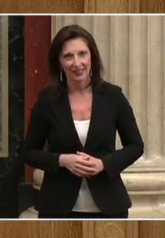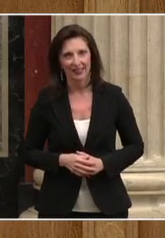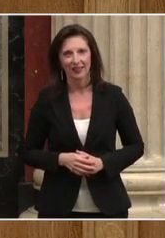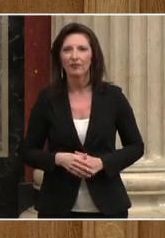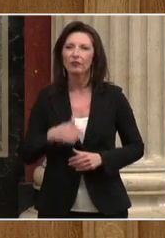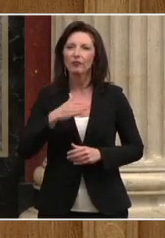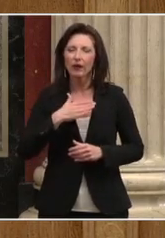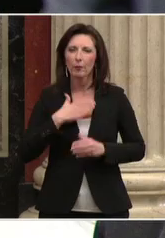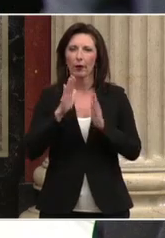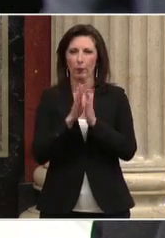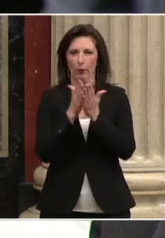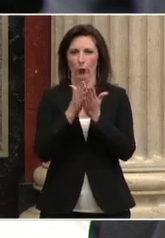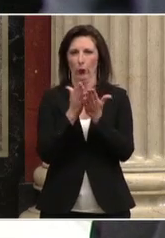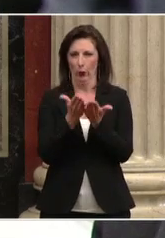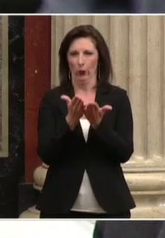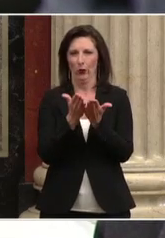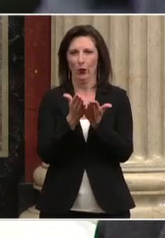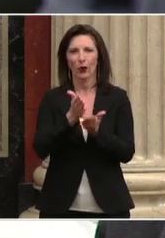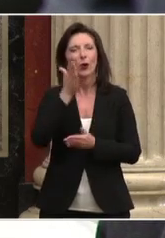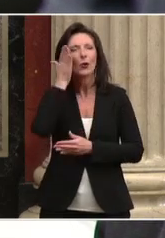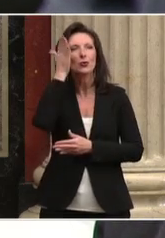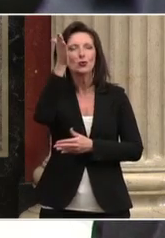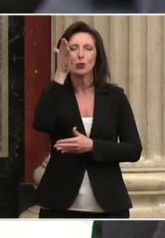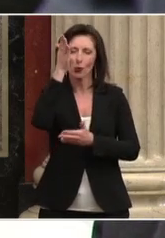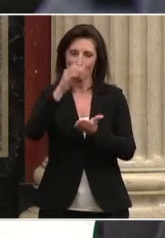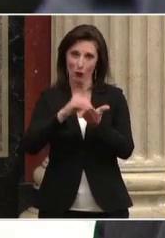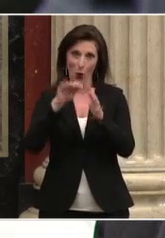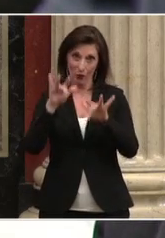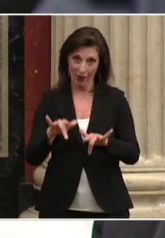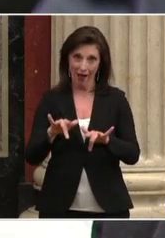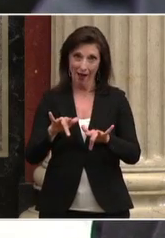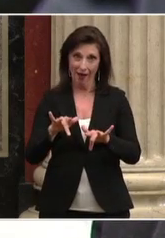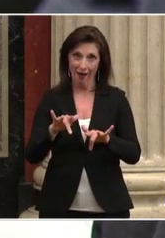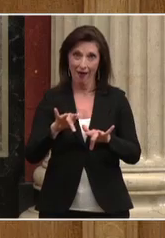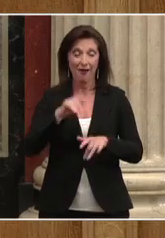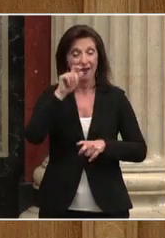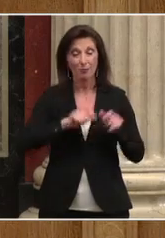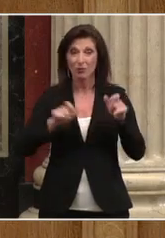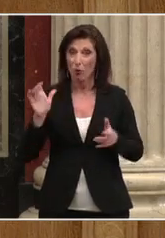meine Bücher werden weitersprechen, wenn die letzten Zeugen schweigen.